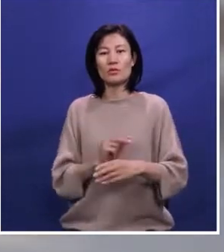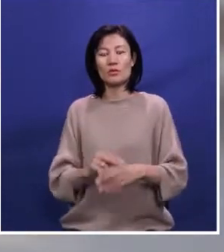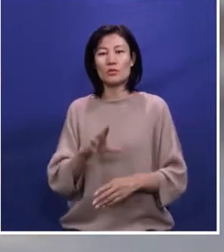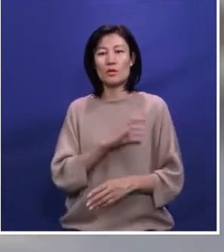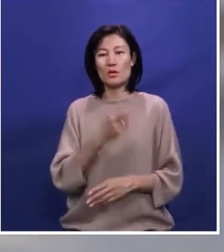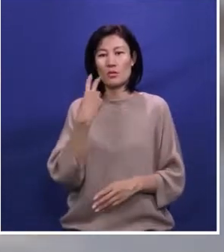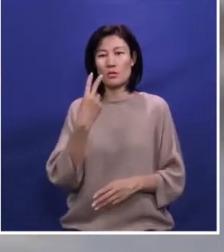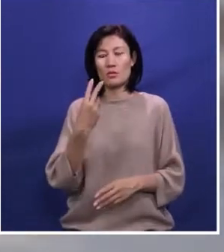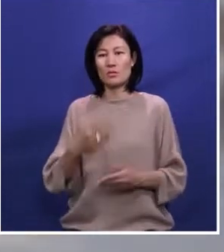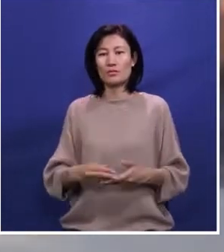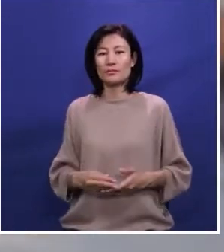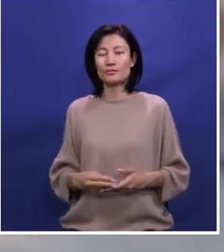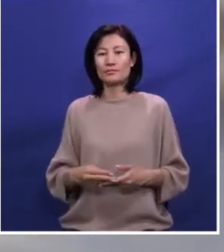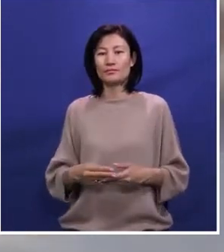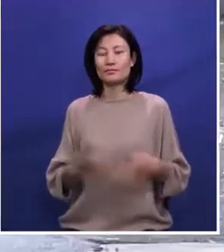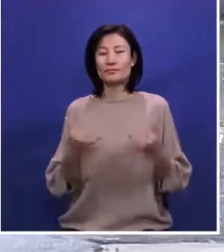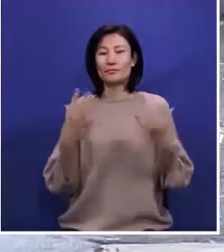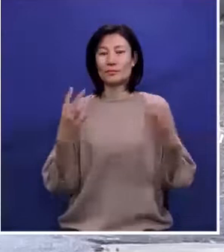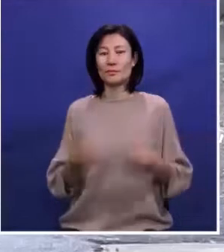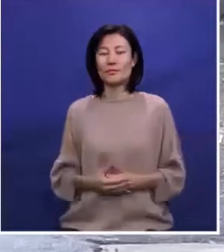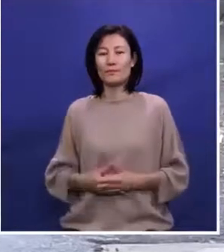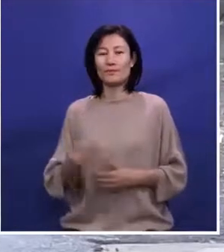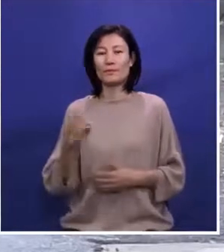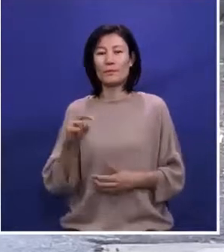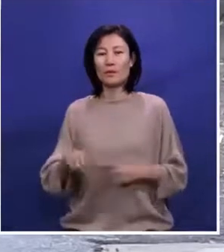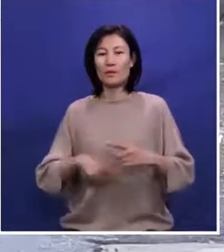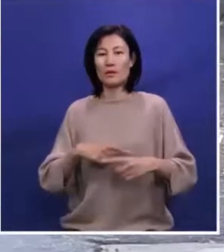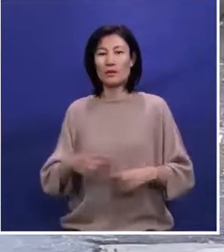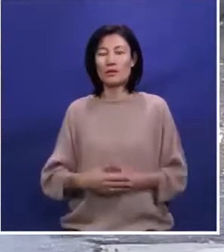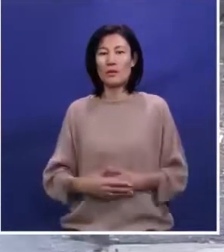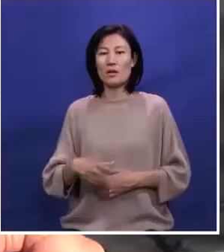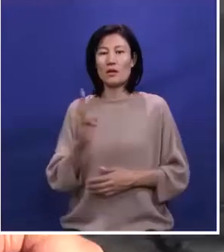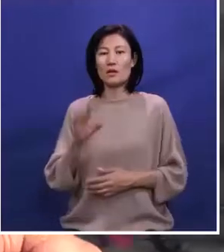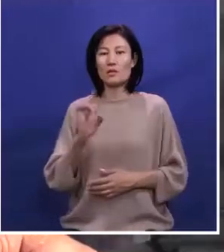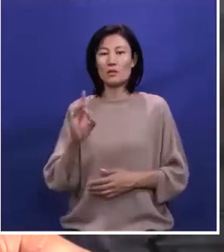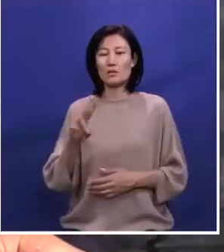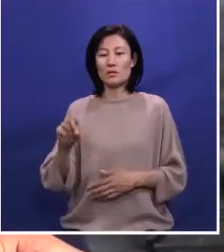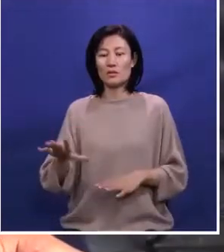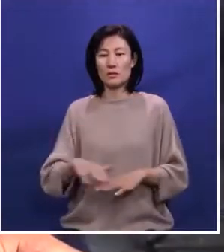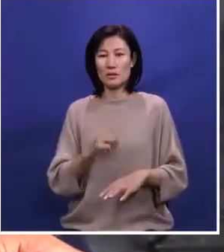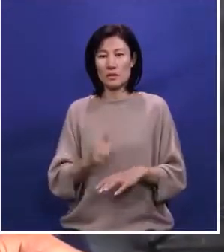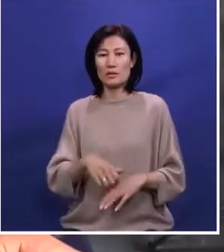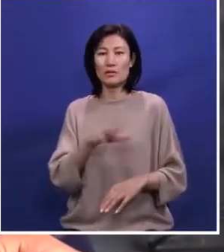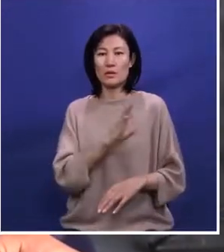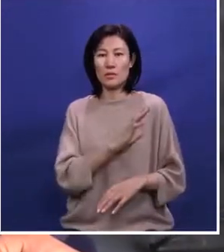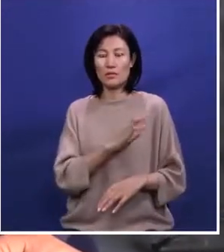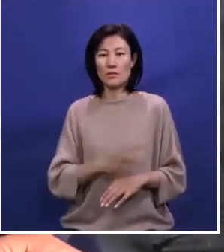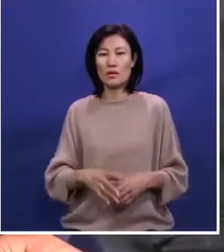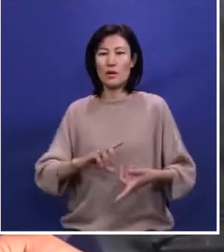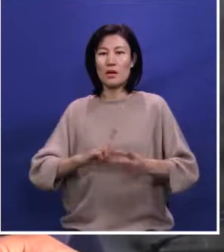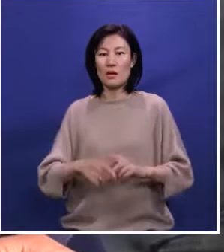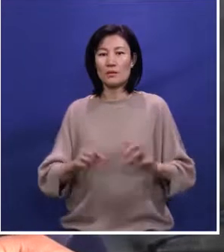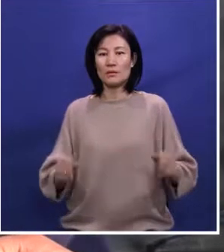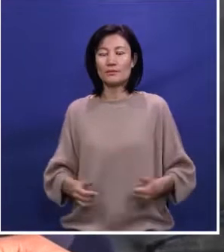Мына көріп тұрған өздеріңіз сұраған көшелеріңізді орта жөндеуден биылғы өткізілген жол. Құда қаласа мына көшелеріміздің бәрі жақсы болып, столбылардың бәрі